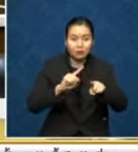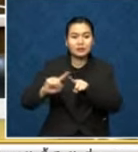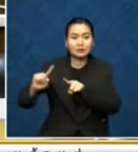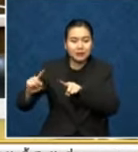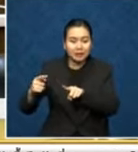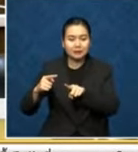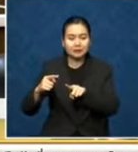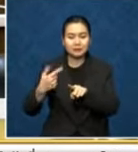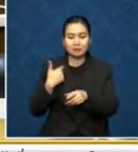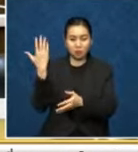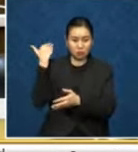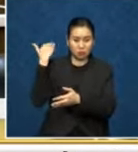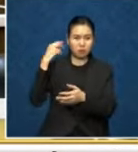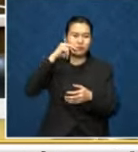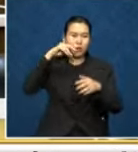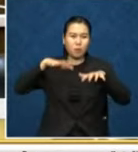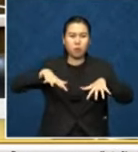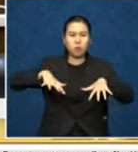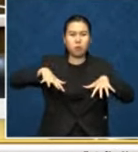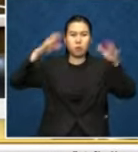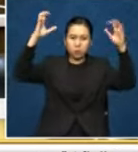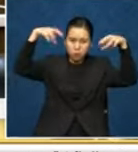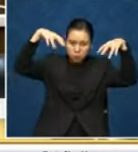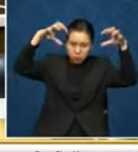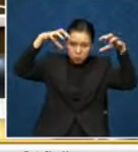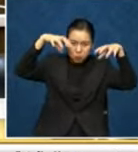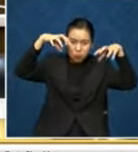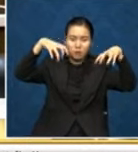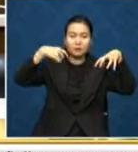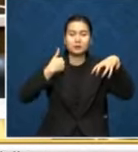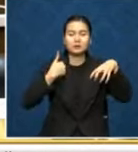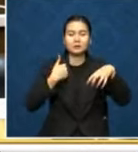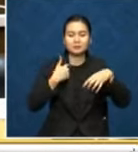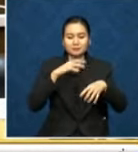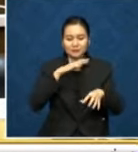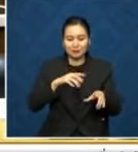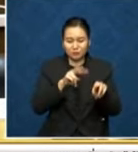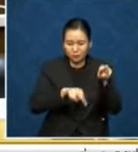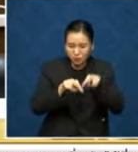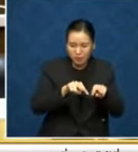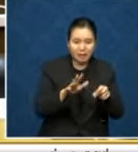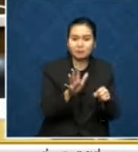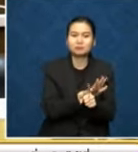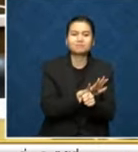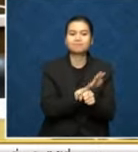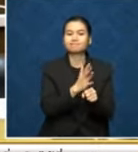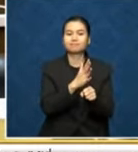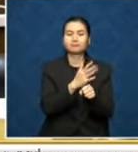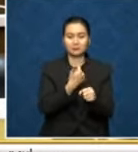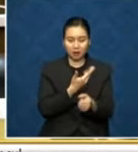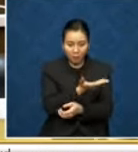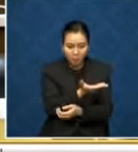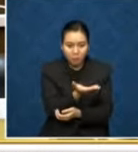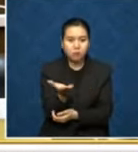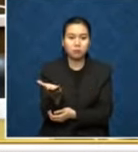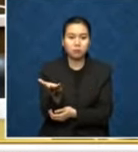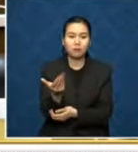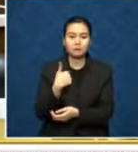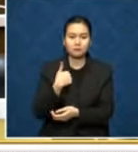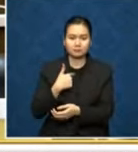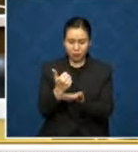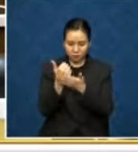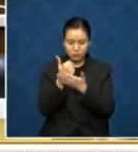ช่วงที่ผ่านมามีฝนตกเป็นปริมาณมากทำให้ไม่สามารถดูแลได้อย่างเต็มที่จึงร้องขอว่า